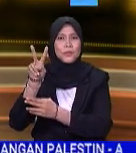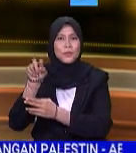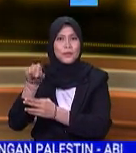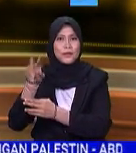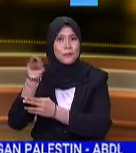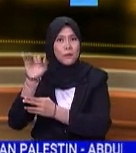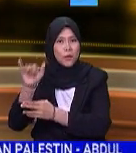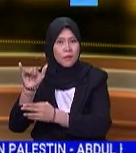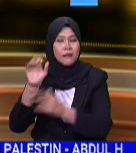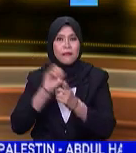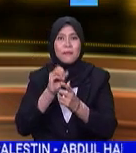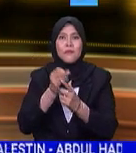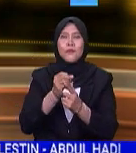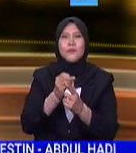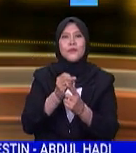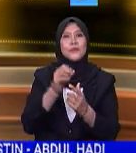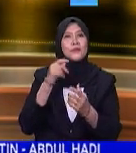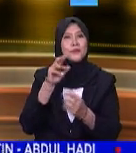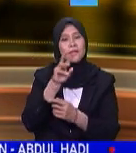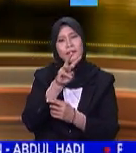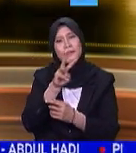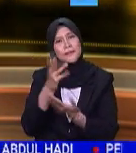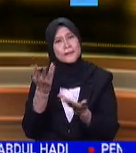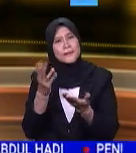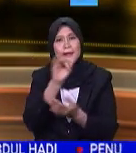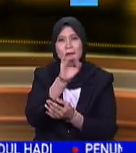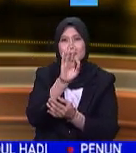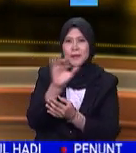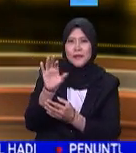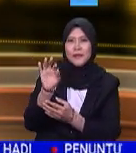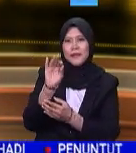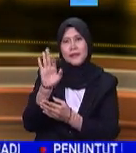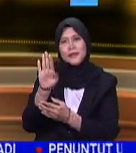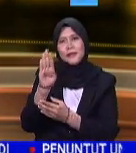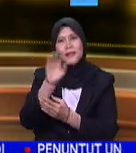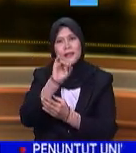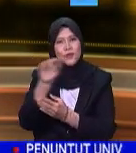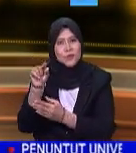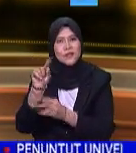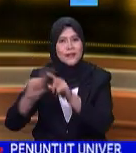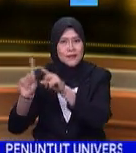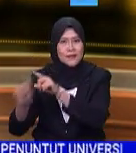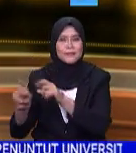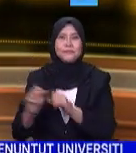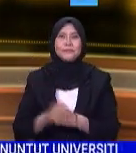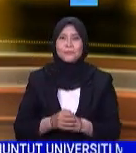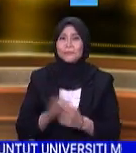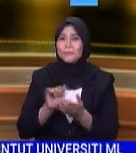www.met.gov.my atau menerusi laman sosial media kami seperti yang telah tertera di sini. Sekian